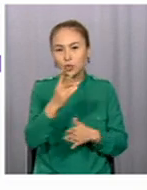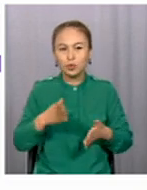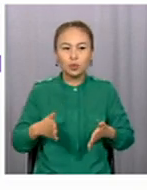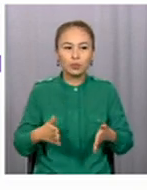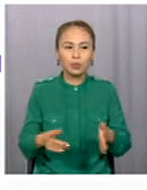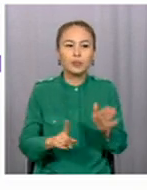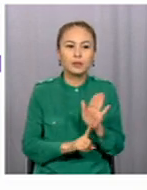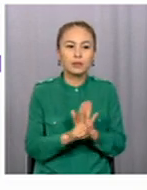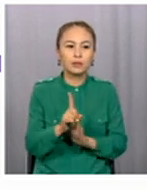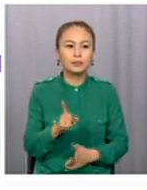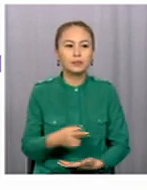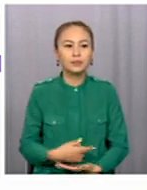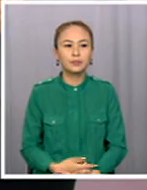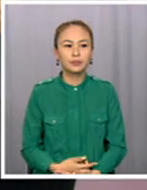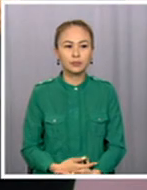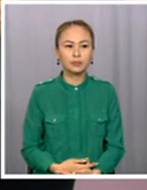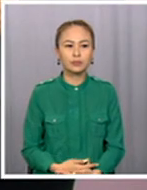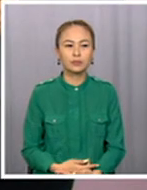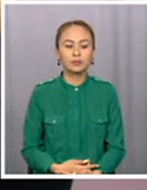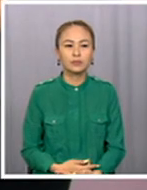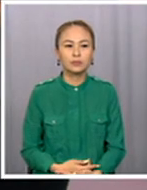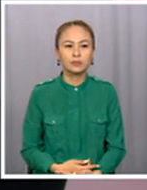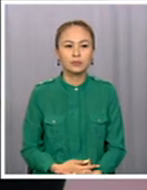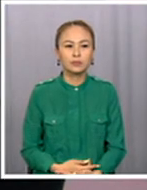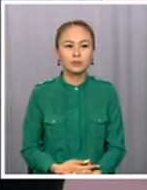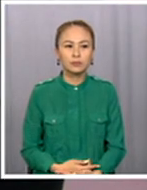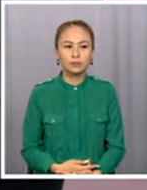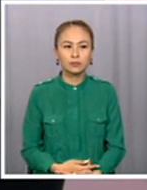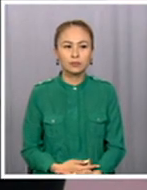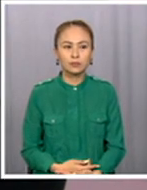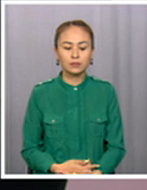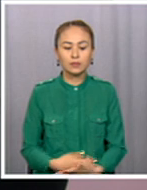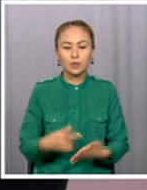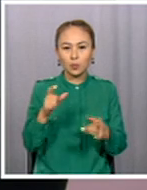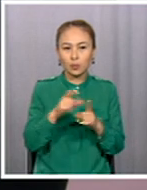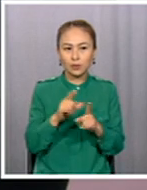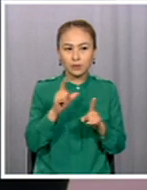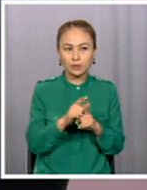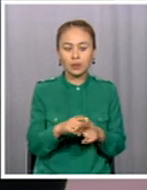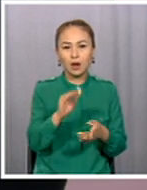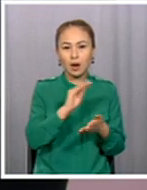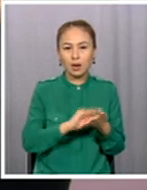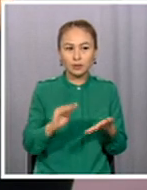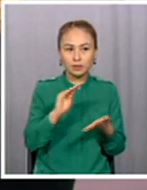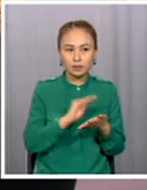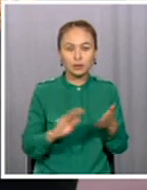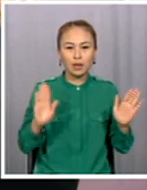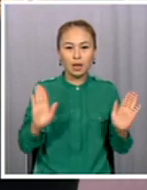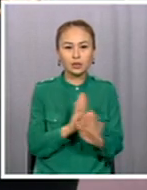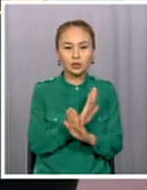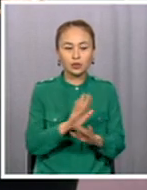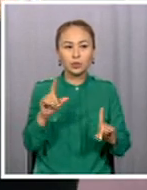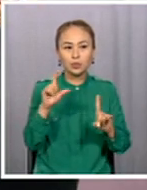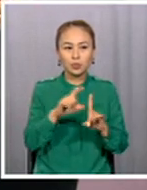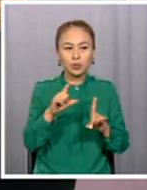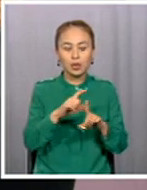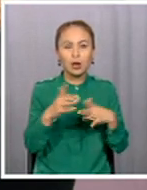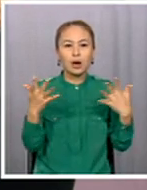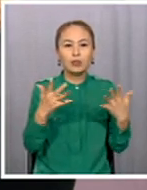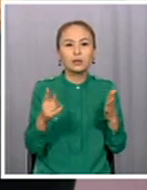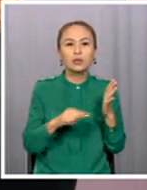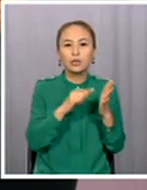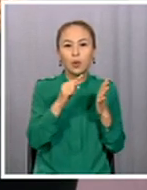жол бастар. Балалар, өлеңдегі ақын, әнші сөздеріне қандай сұрақ